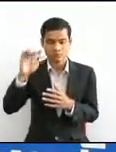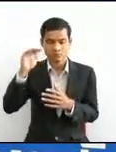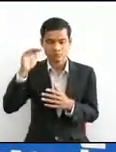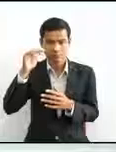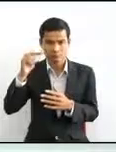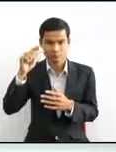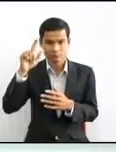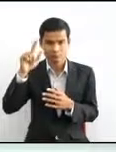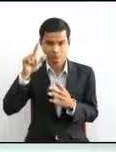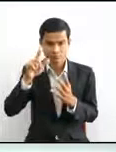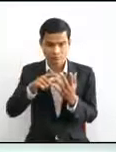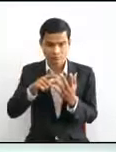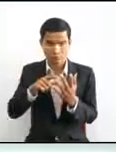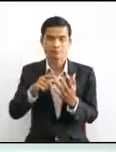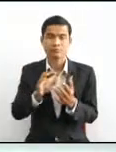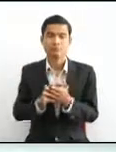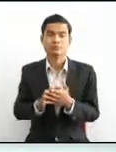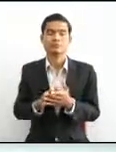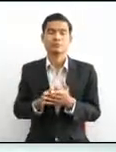nè chà